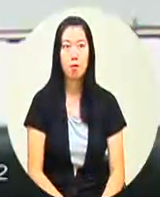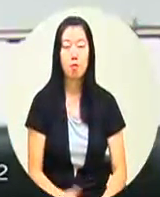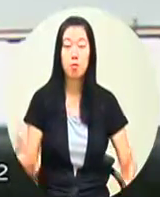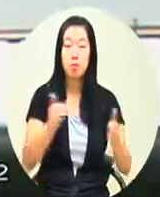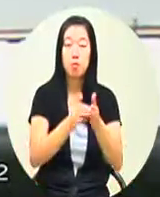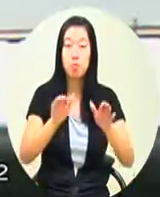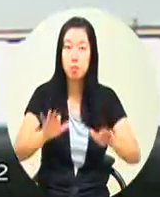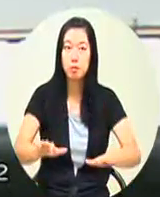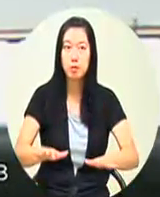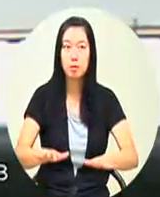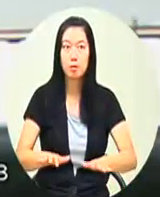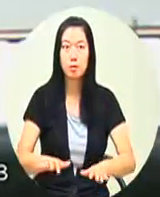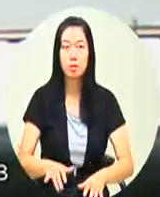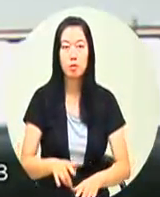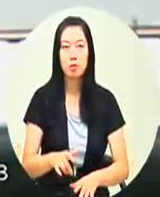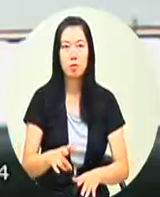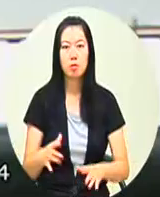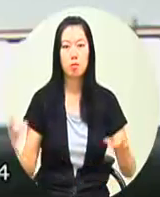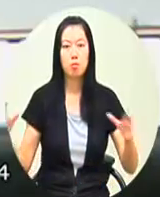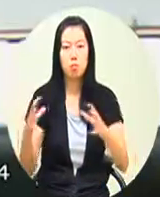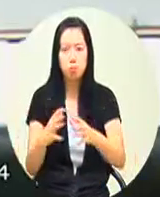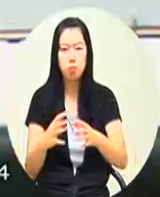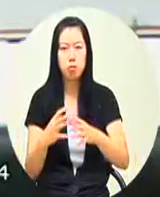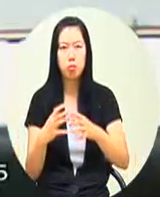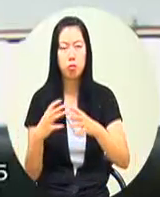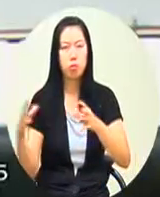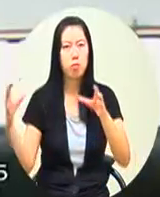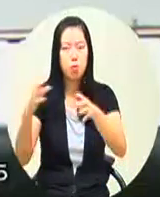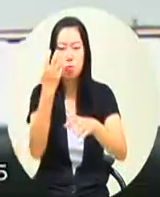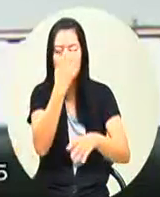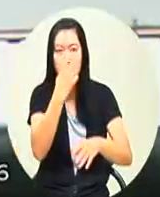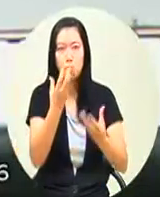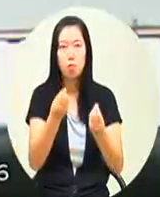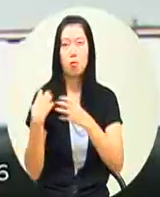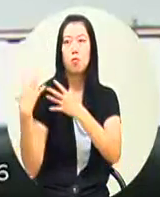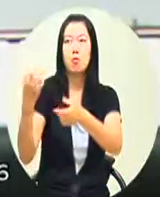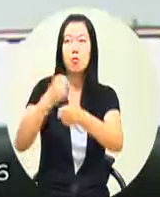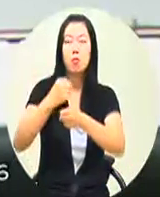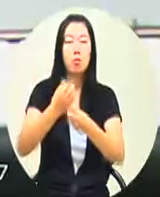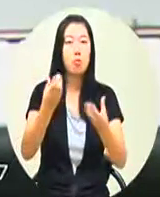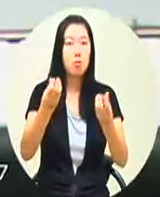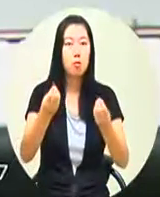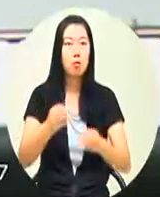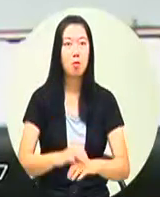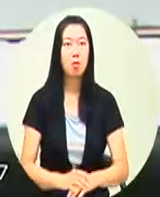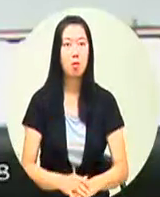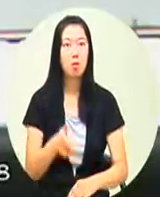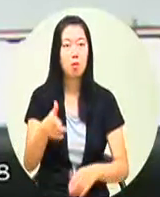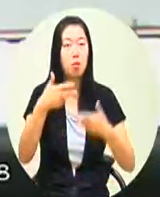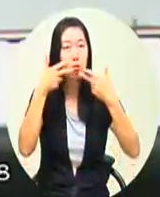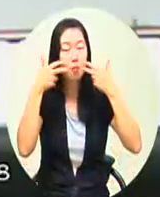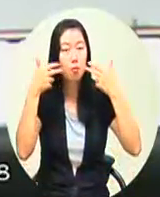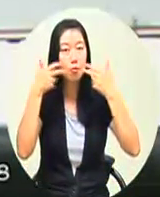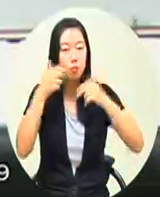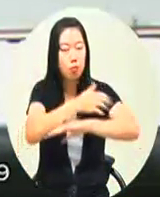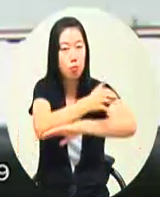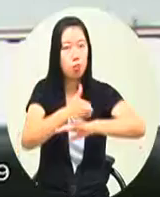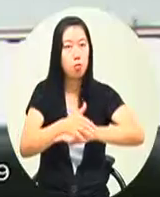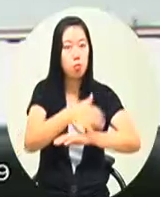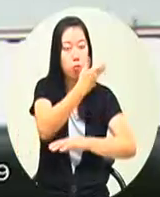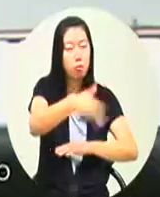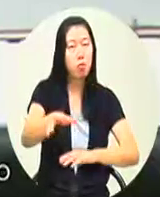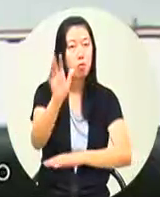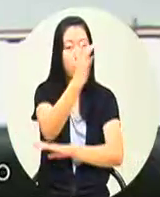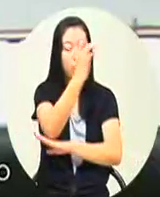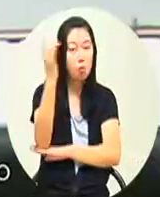为止怎么都没有去做，为什么没有发包？难道沿乡的水保的工程啊，水利